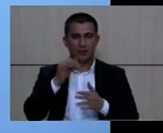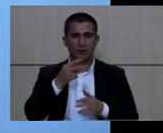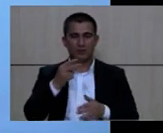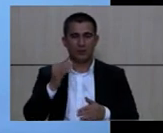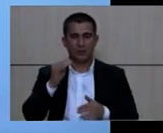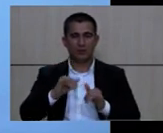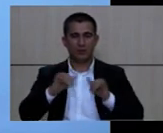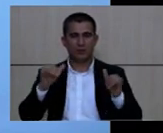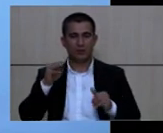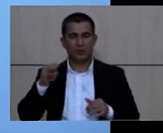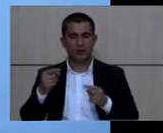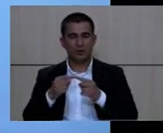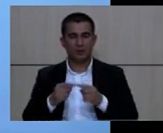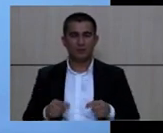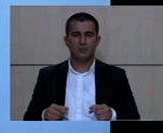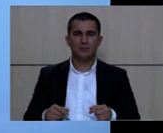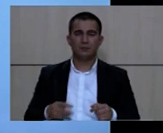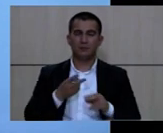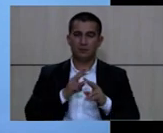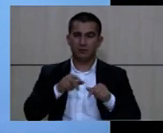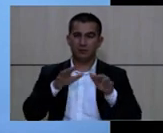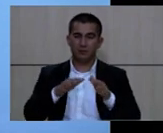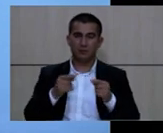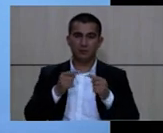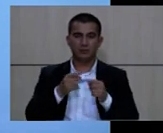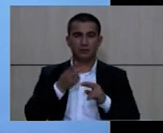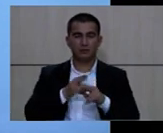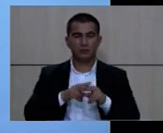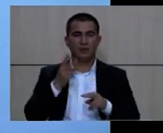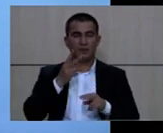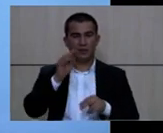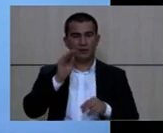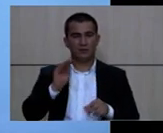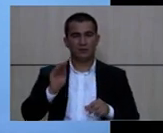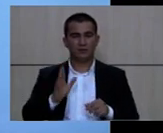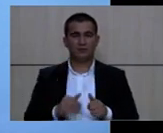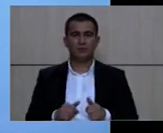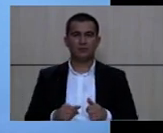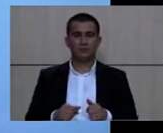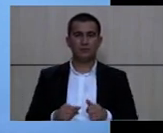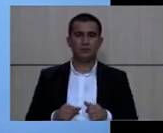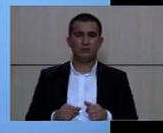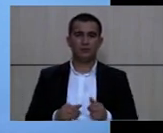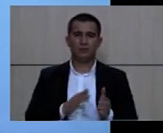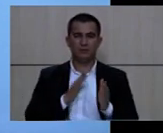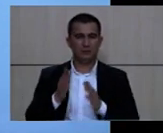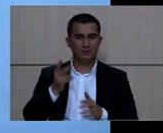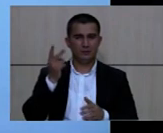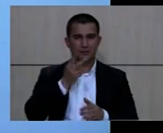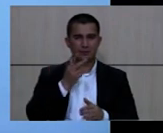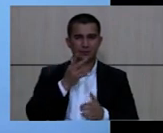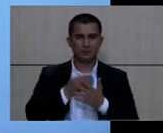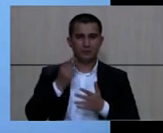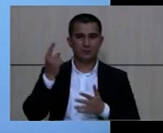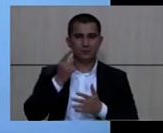F ko'paytirilgan T ga teng. Bu formulani esa ikinci formula deb belgilab oldik. Ana endi biz ikinci formulani